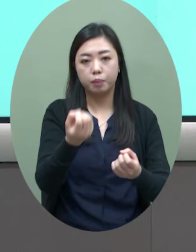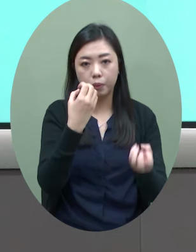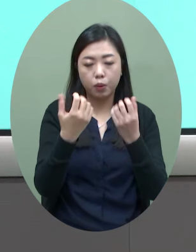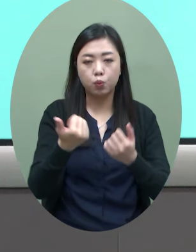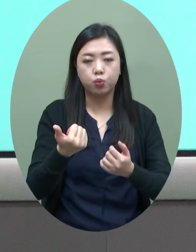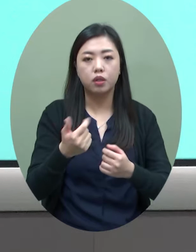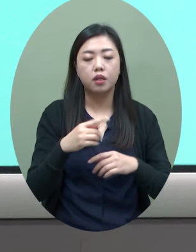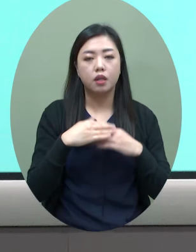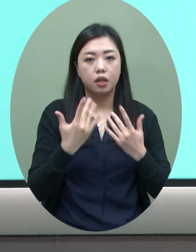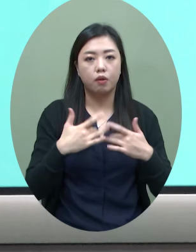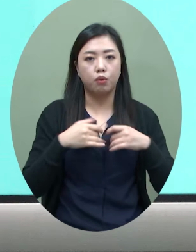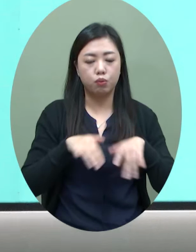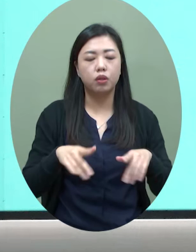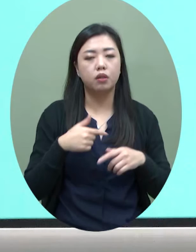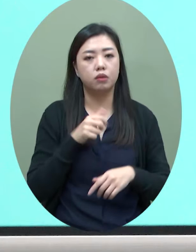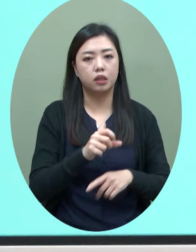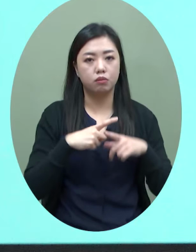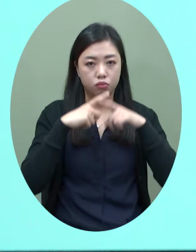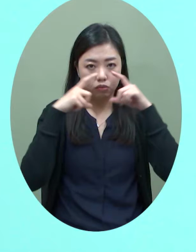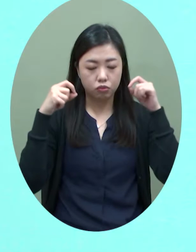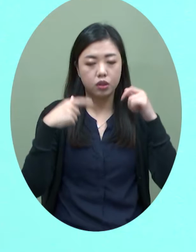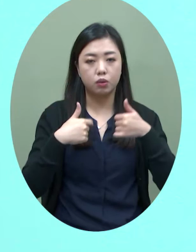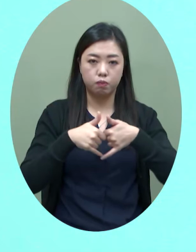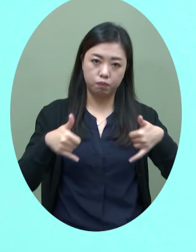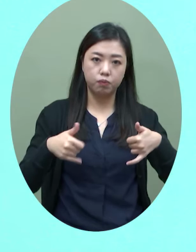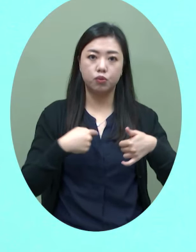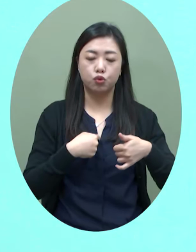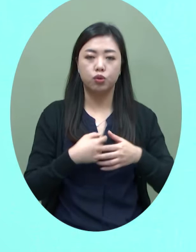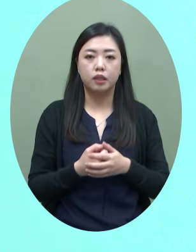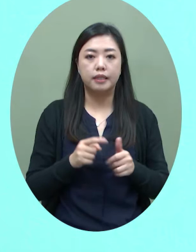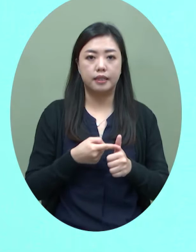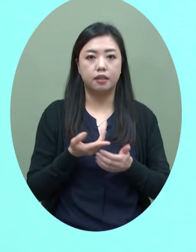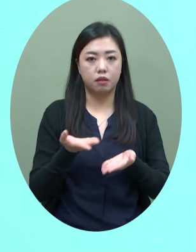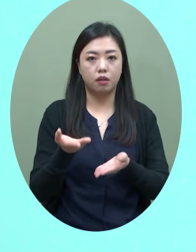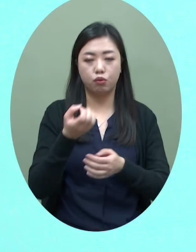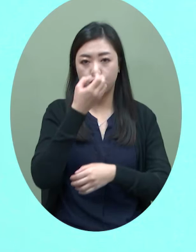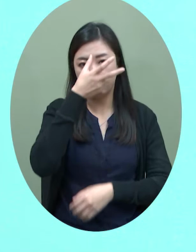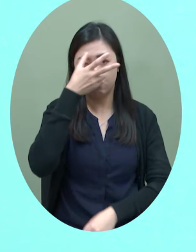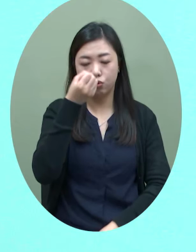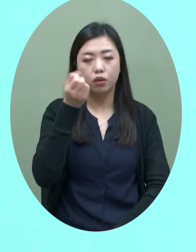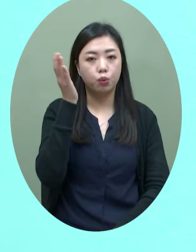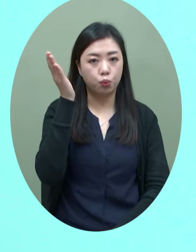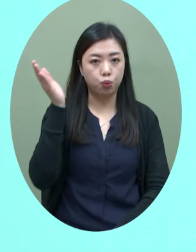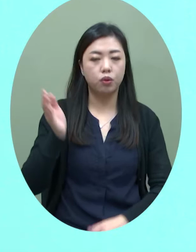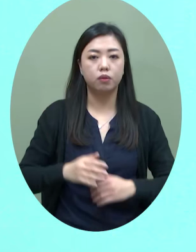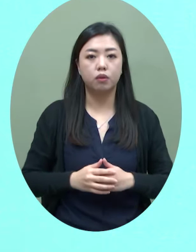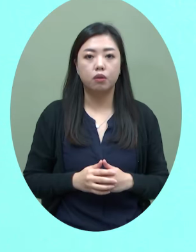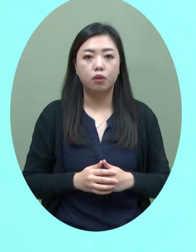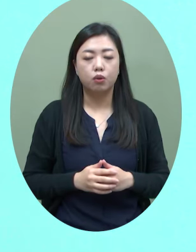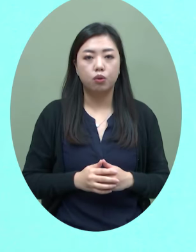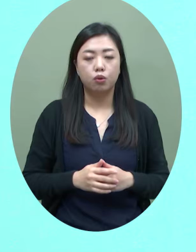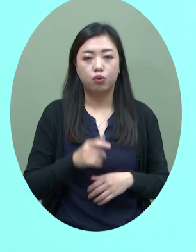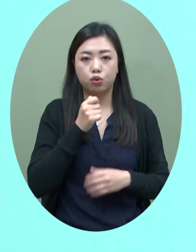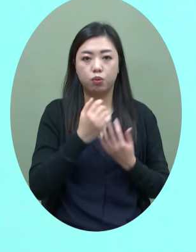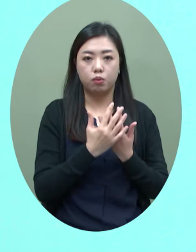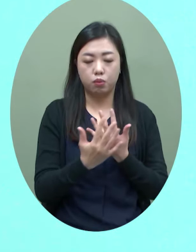请大家喺记者会入边咧都时刻佩戴口罩，同埋尽量保持距离。我哋而家先请行政长官发言。 各位传媒朋友，各